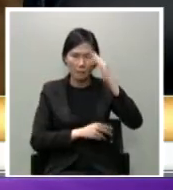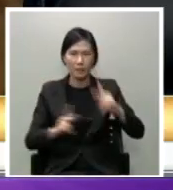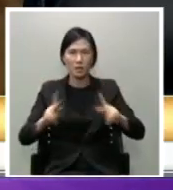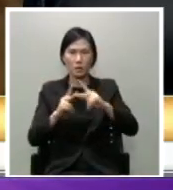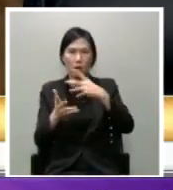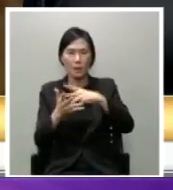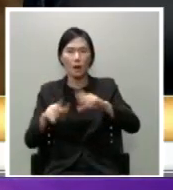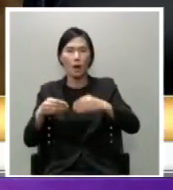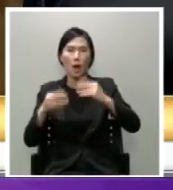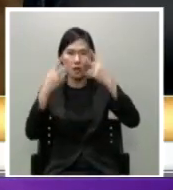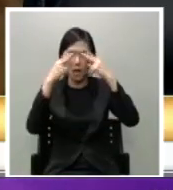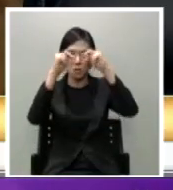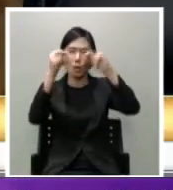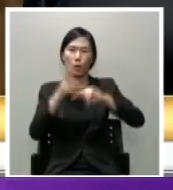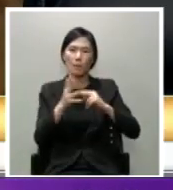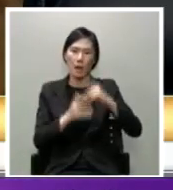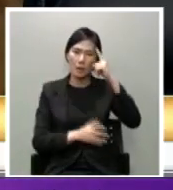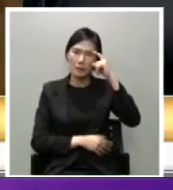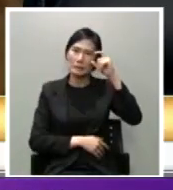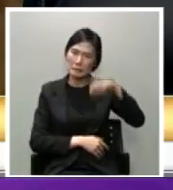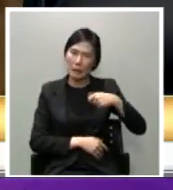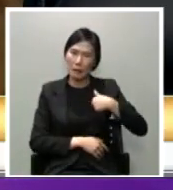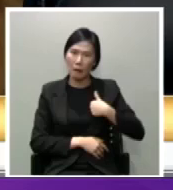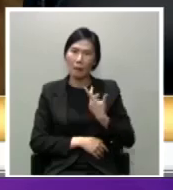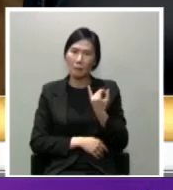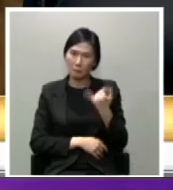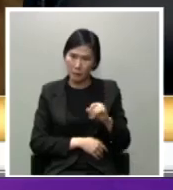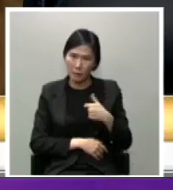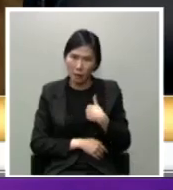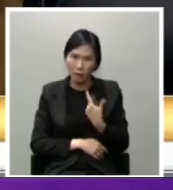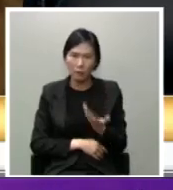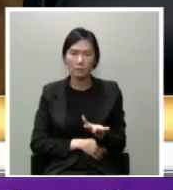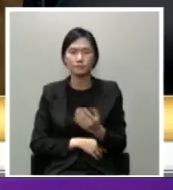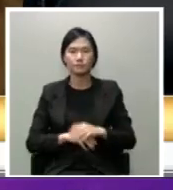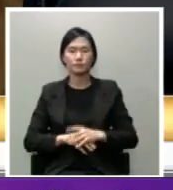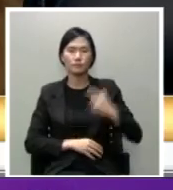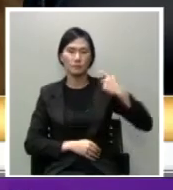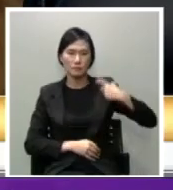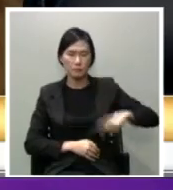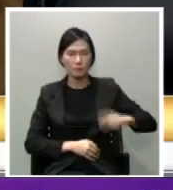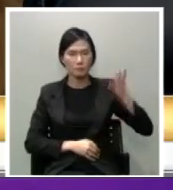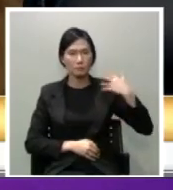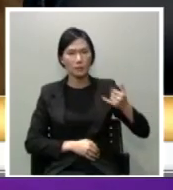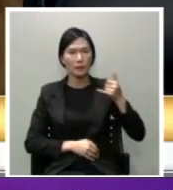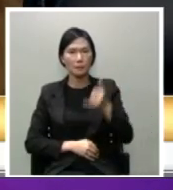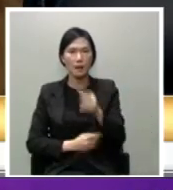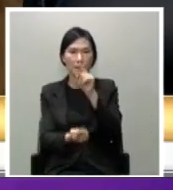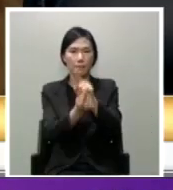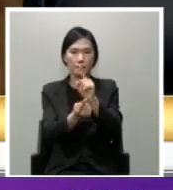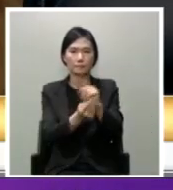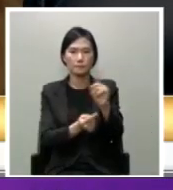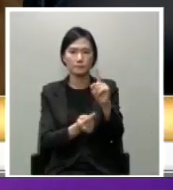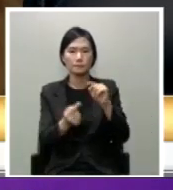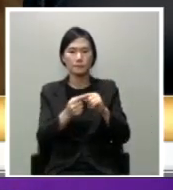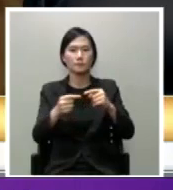อย่างนี้แหละครับที่ท่านเรียกว่าแทรกแซงหรือก้าวก่ายแล้วอัยการที่มานั้นก็เป็นอัยการที่อยู่